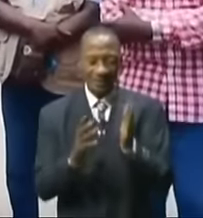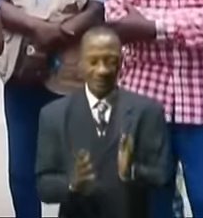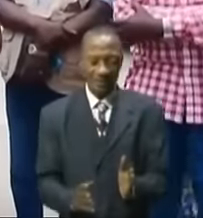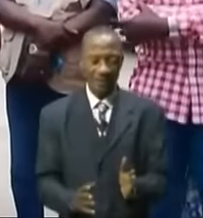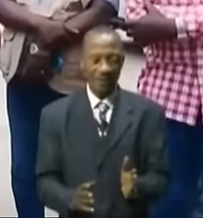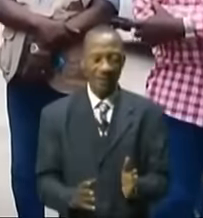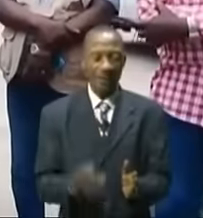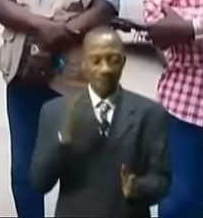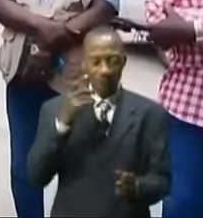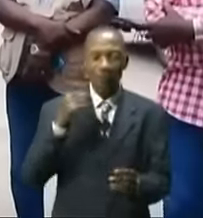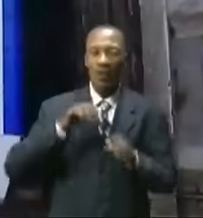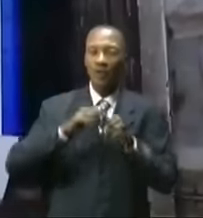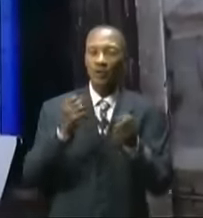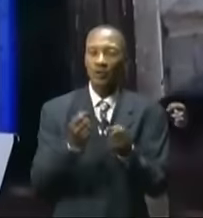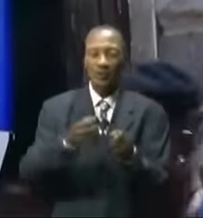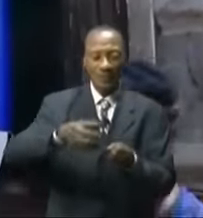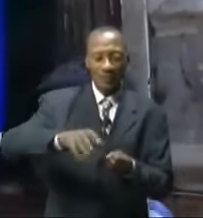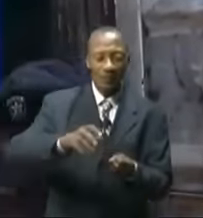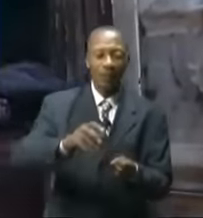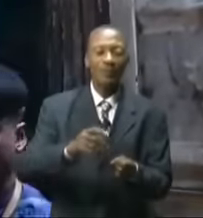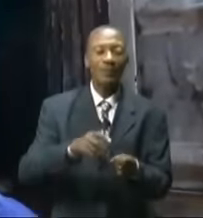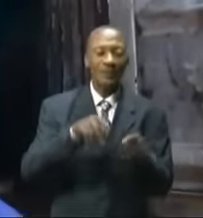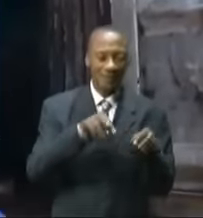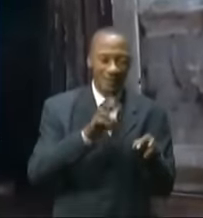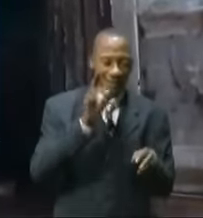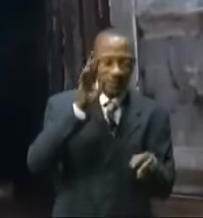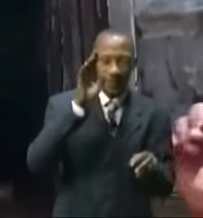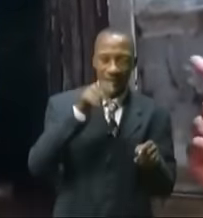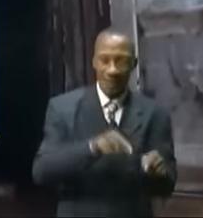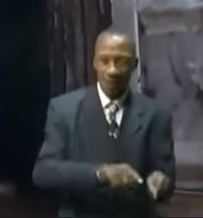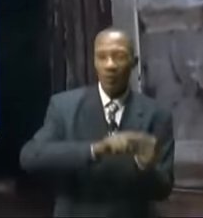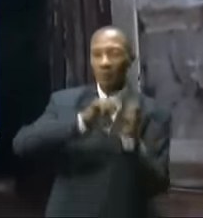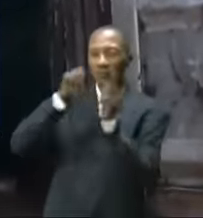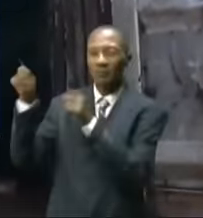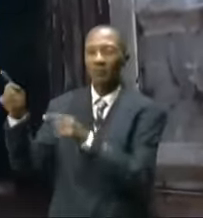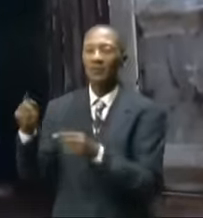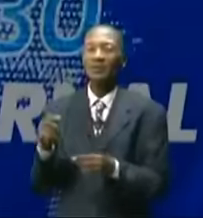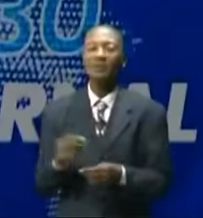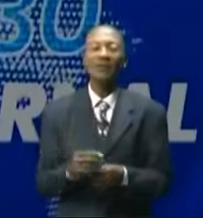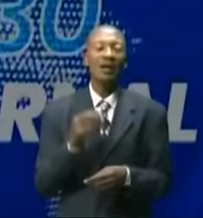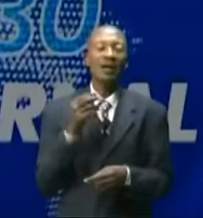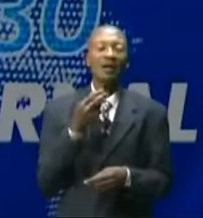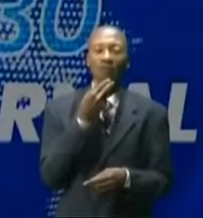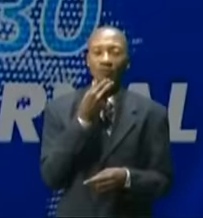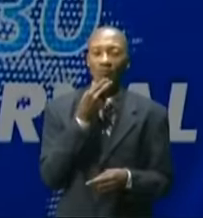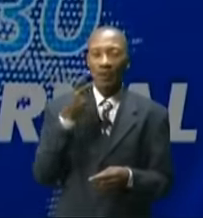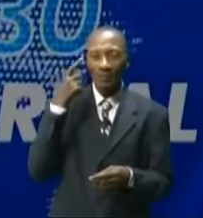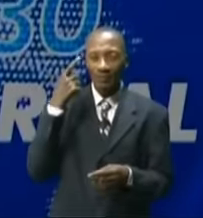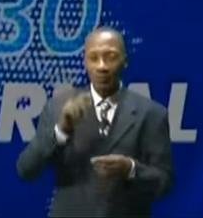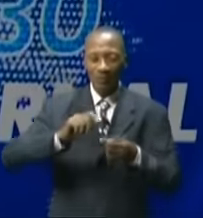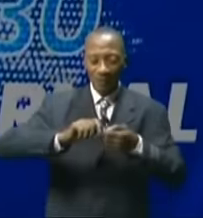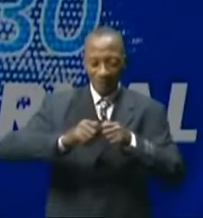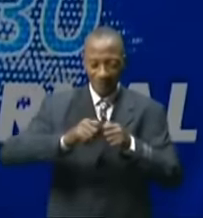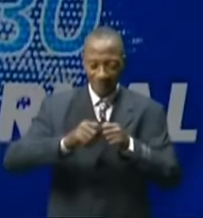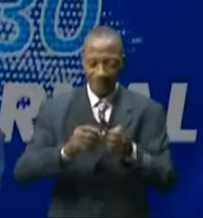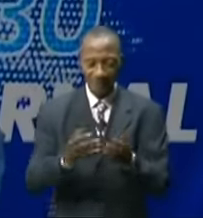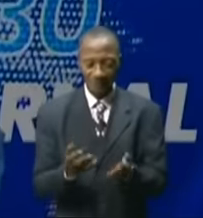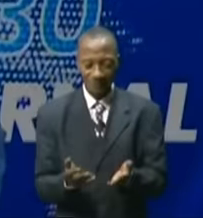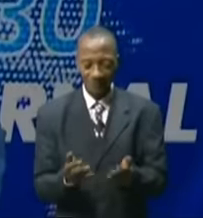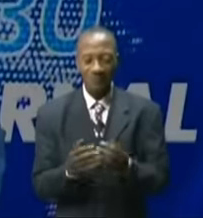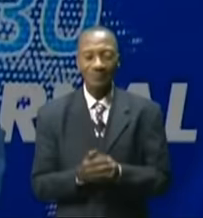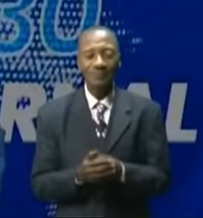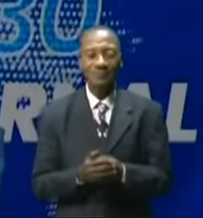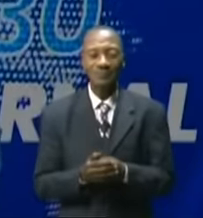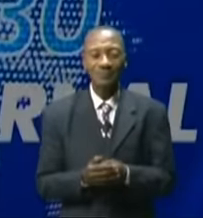Kinshasa pour installer un groupe électrogène de grande capacité dans du gouvernement central. Comme le bourgmestre